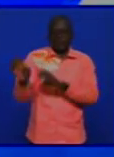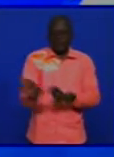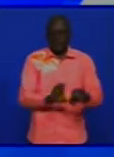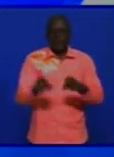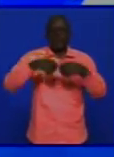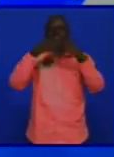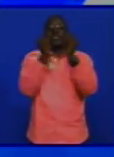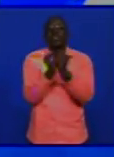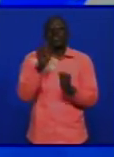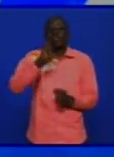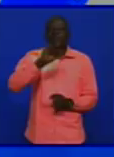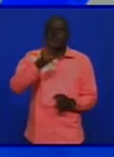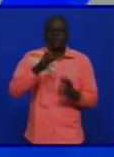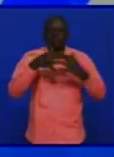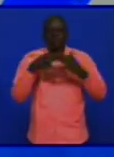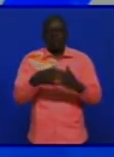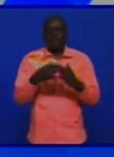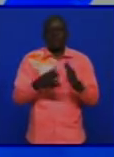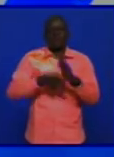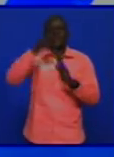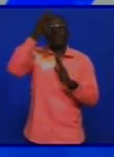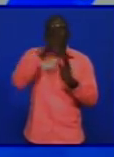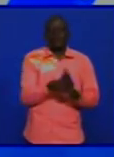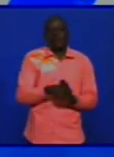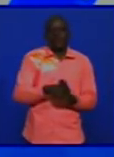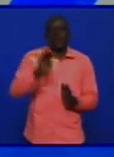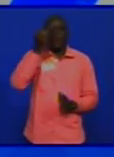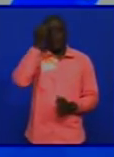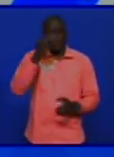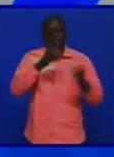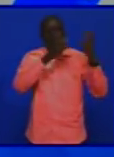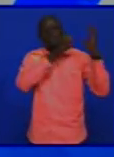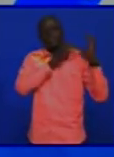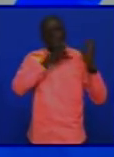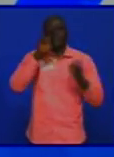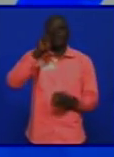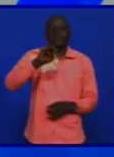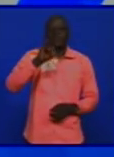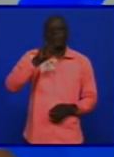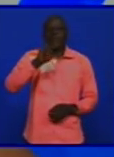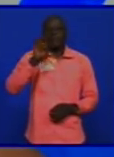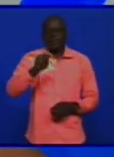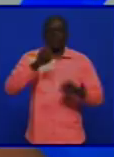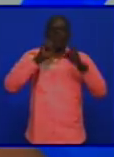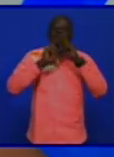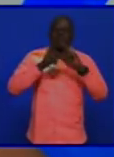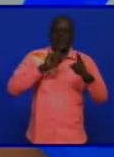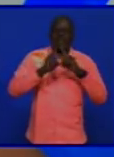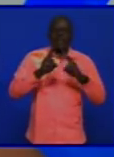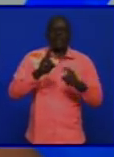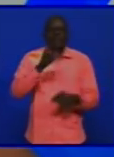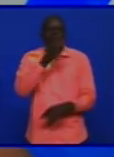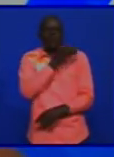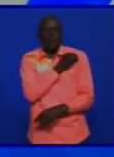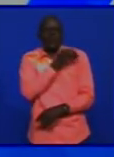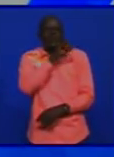minier un moteur de développement. Nous retrouvons le ministre en charge des mines pour en parler, M. Oumarou Idani